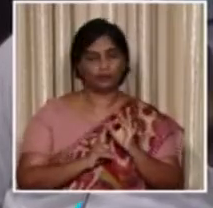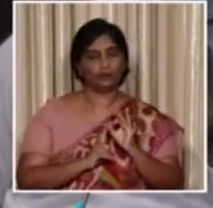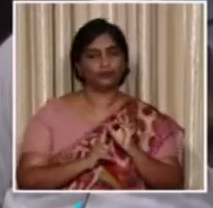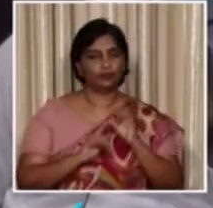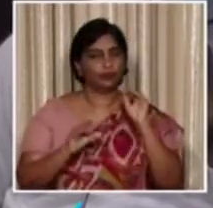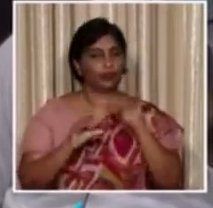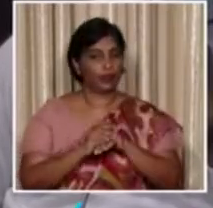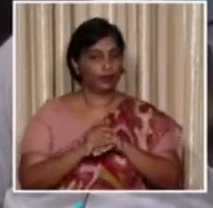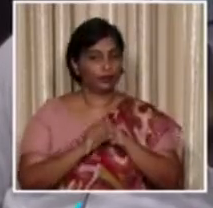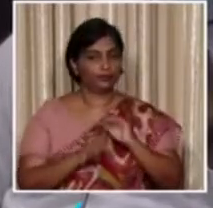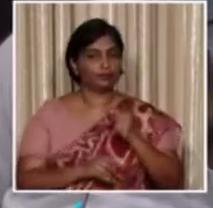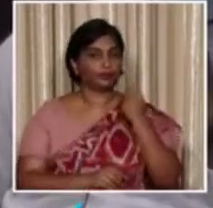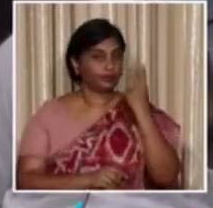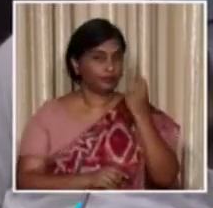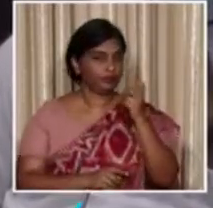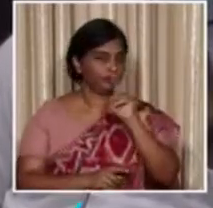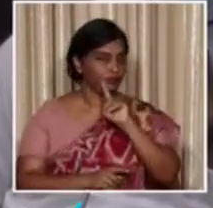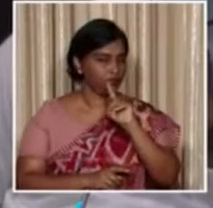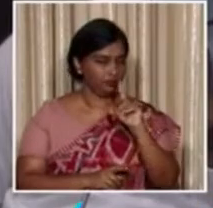සිටින කාලේ 2010